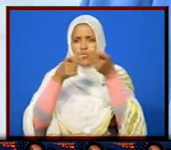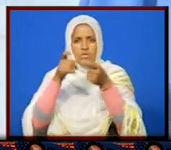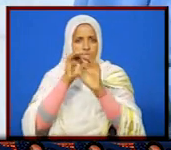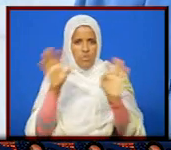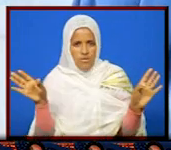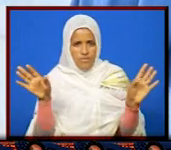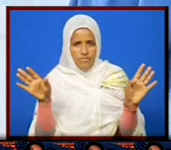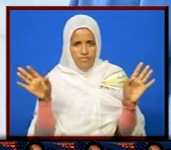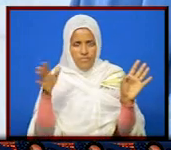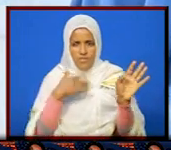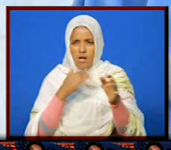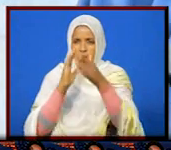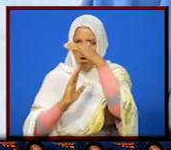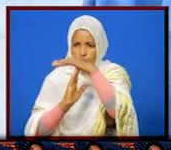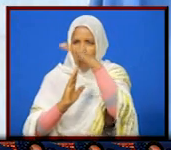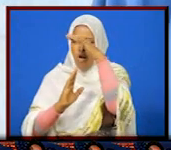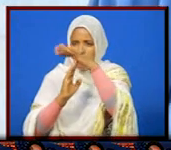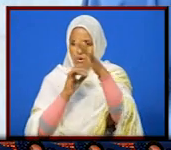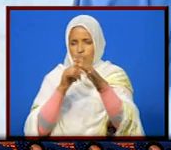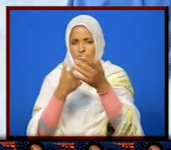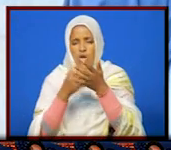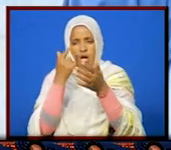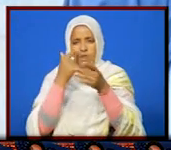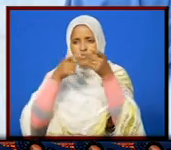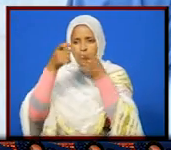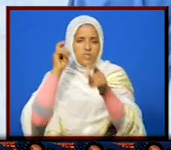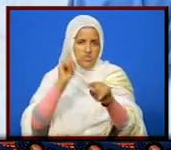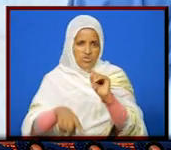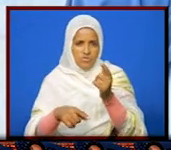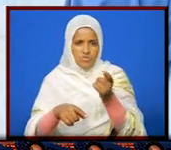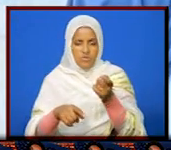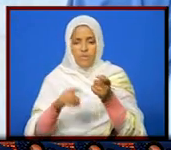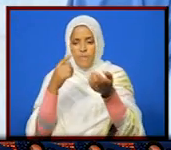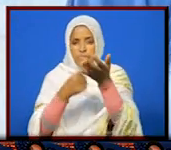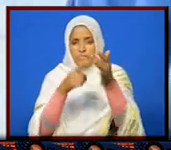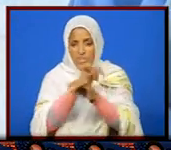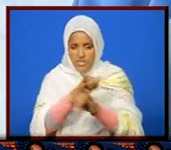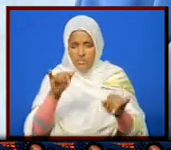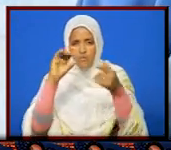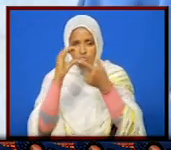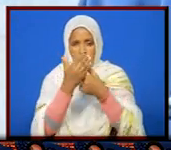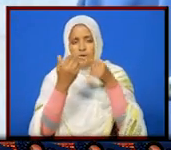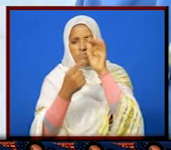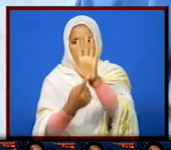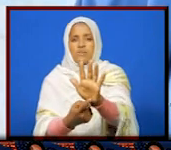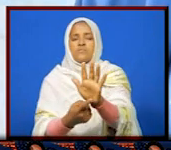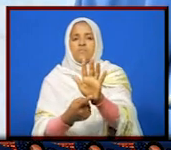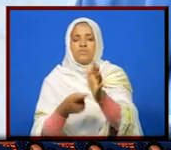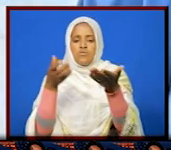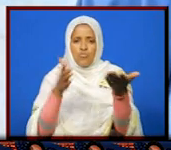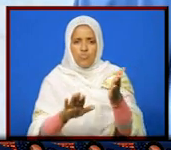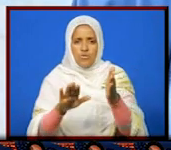ቮለንተሪ የሚቆጣጠረው የለም። አሁን እኔ አቁምልኝ አታቁምልኝ ብዬ አይኔን እንዲህ መቆጣጠር አልችልም። በእንደዚያ አይነት